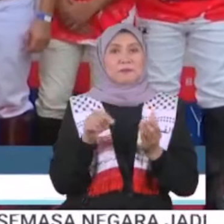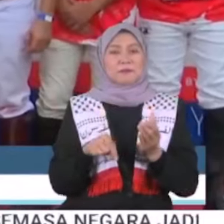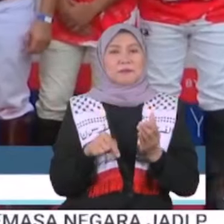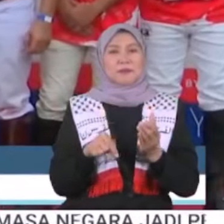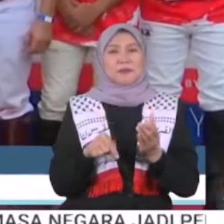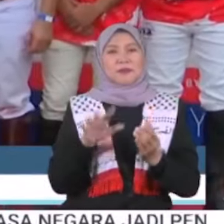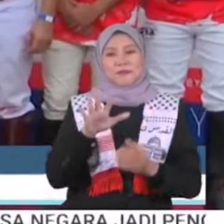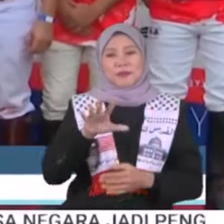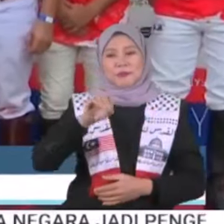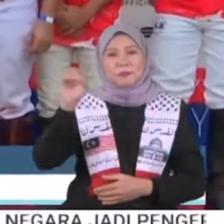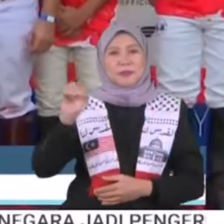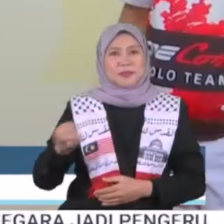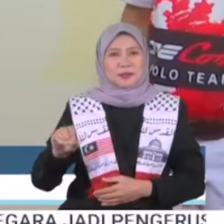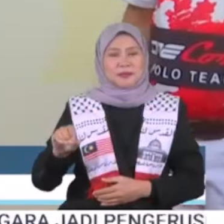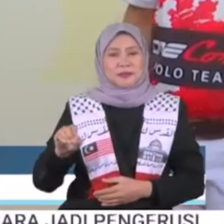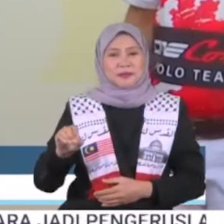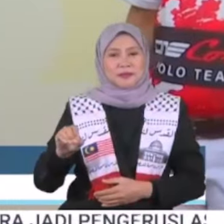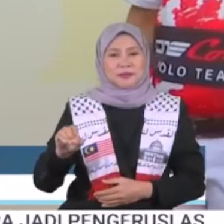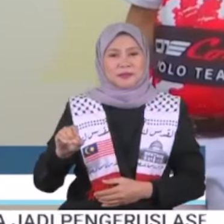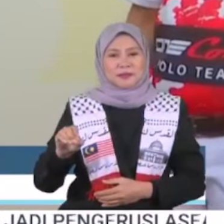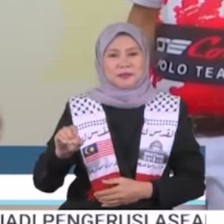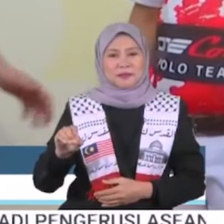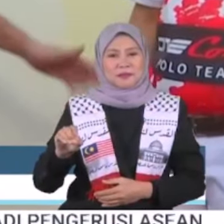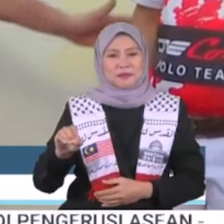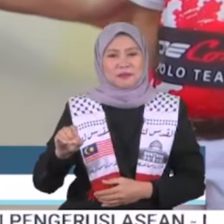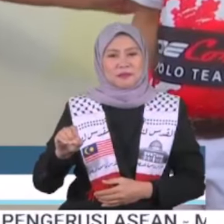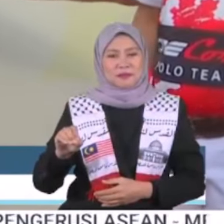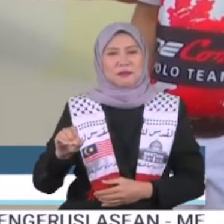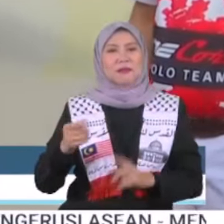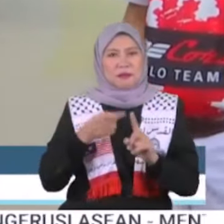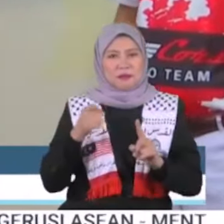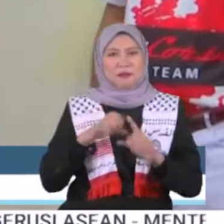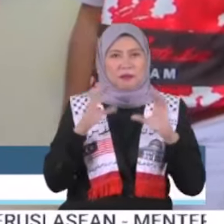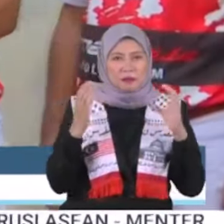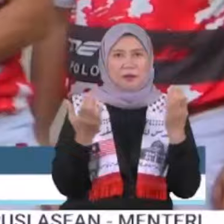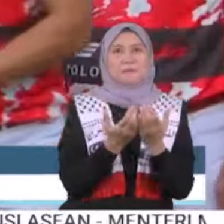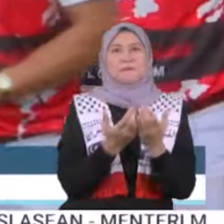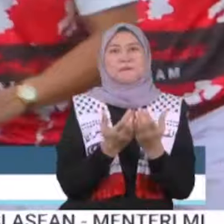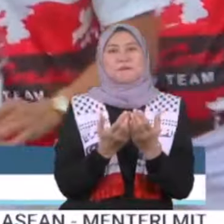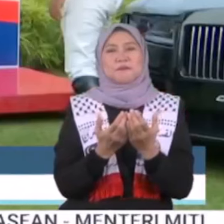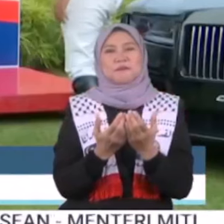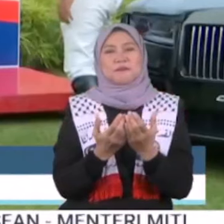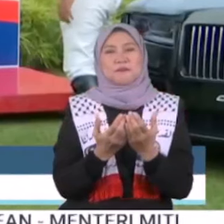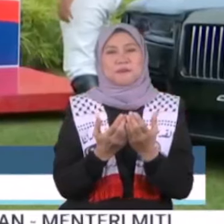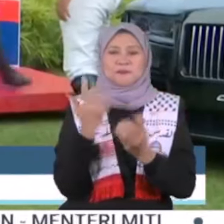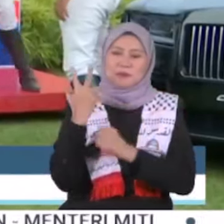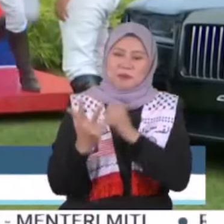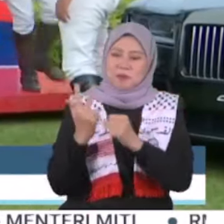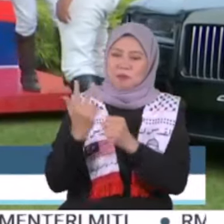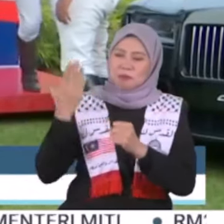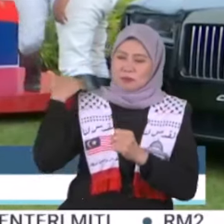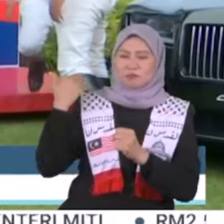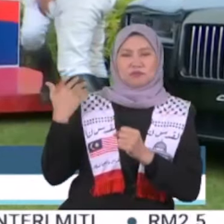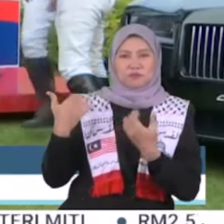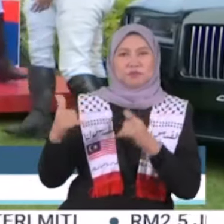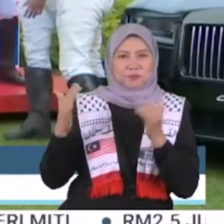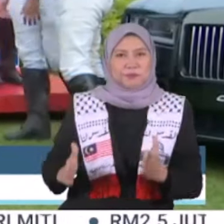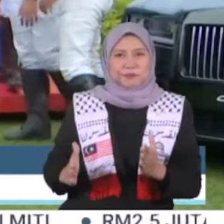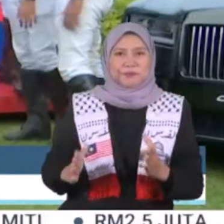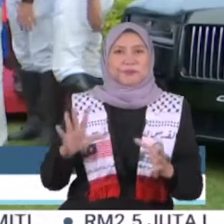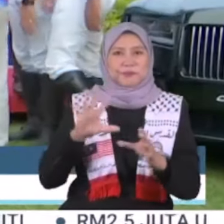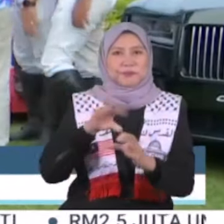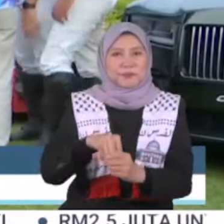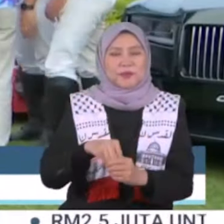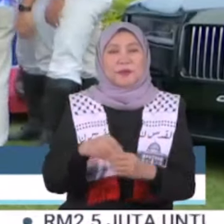at least 50% of the national team datang daripada club kita for the past 3 years. So